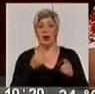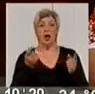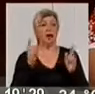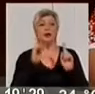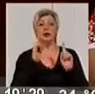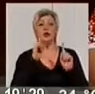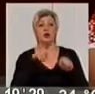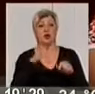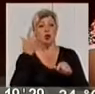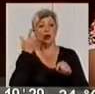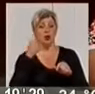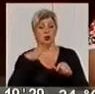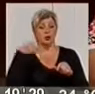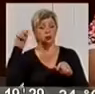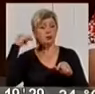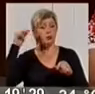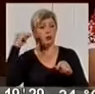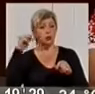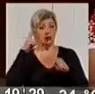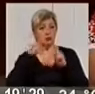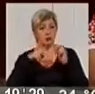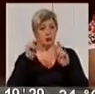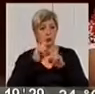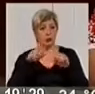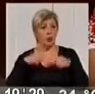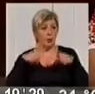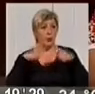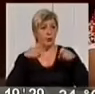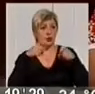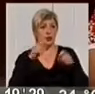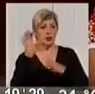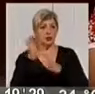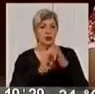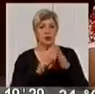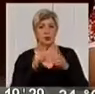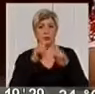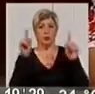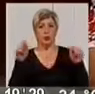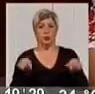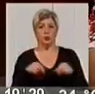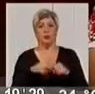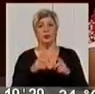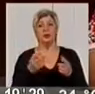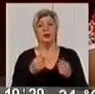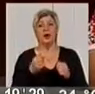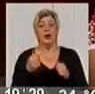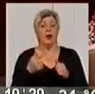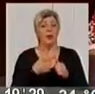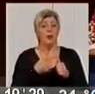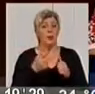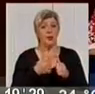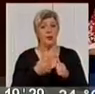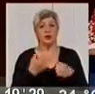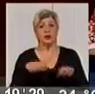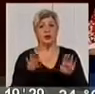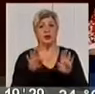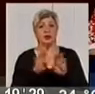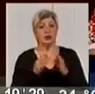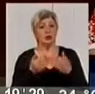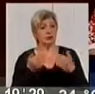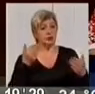всі за путівками в управління соцзахисту. Або подивляться нашу передачу. Так, або подивляться, і зараз всі позвонять і побіжать. По-перше, це заздалегідь треба так.